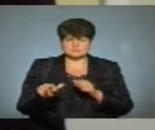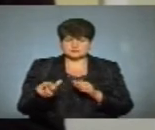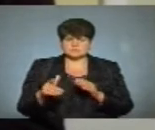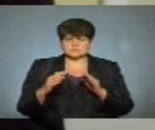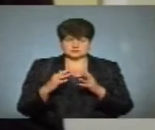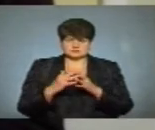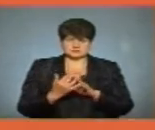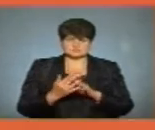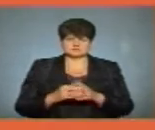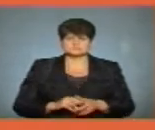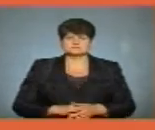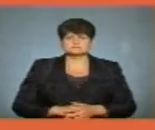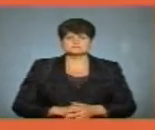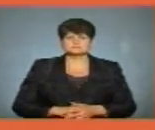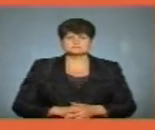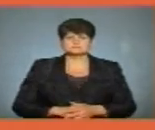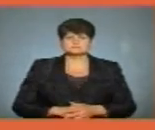окремих населених пунктів.